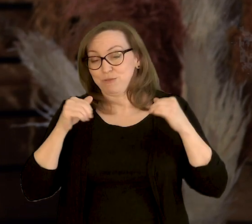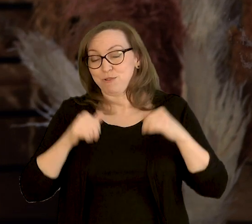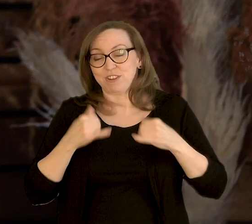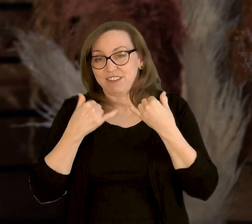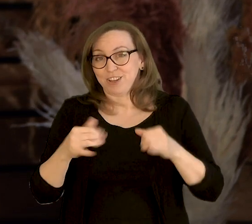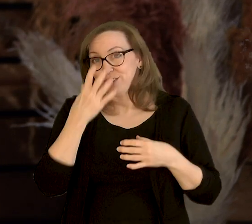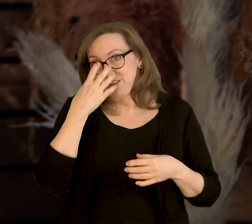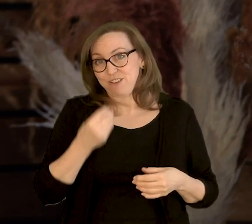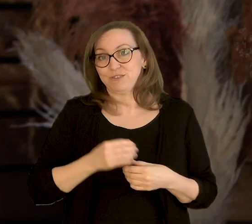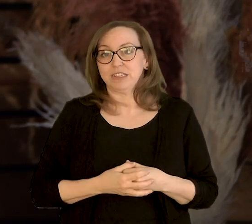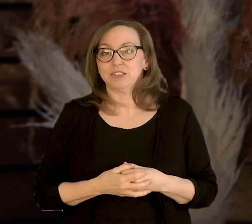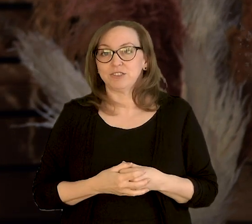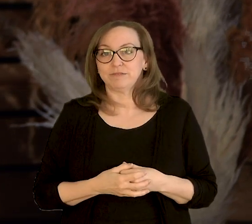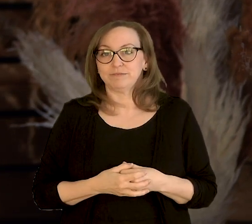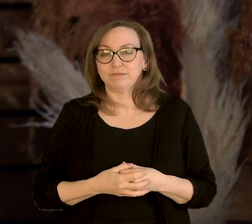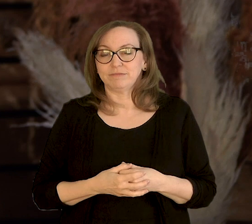na ziemi.